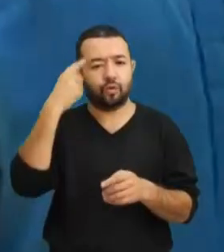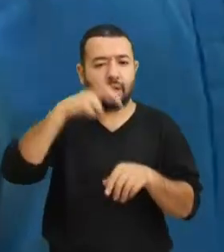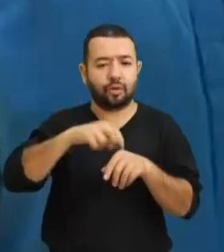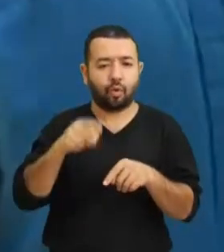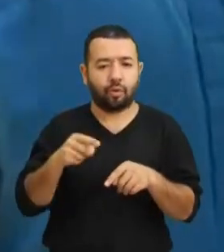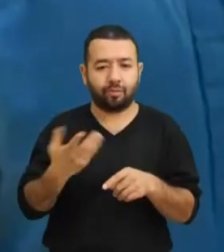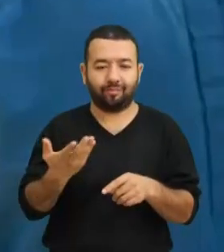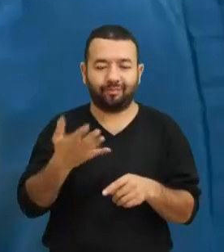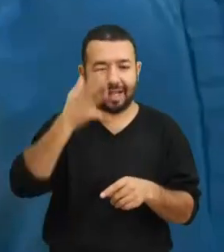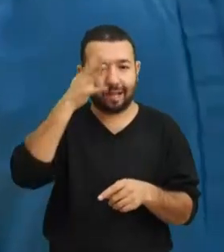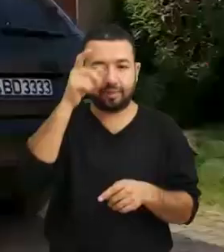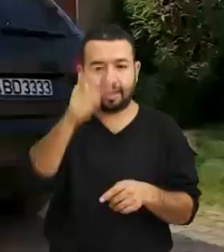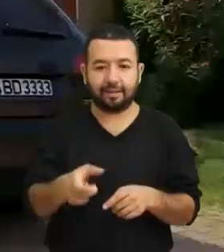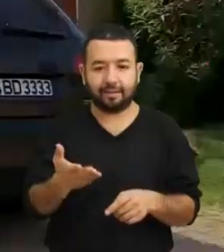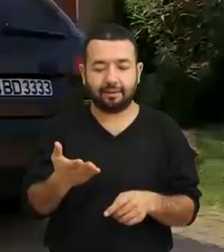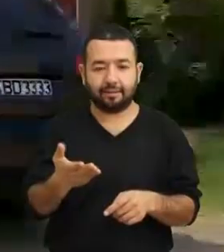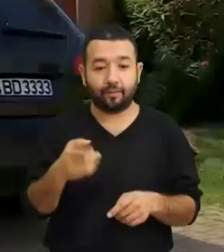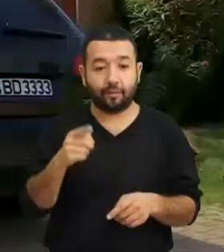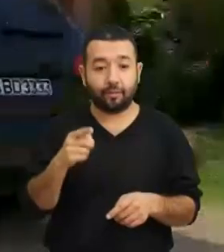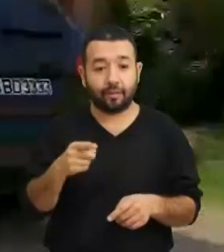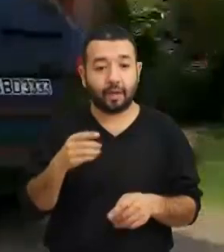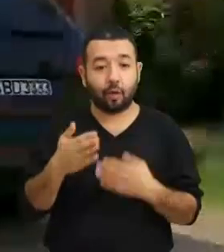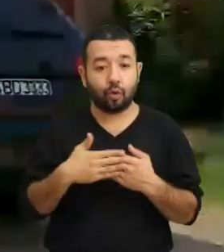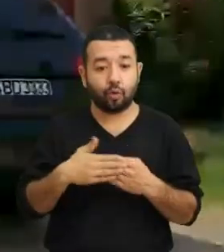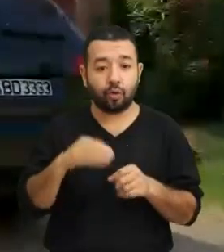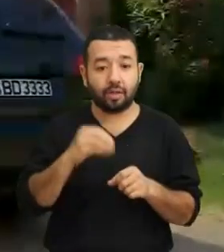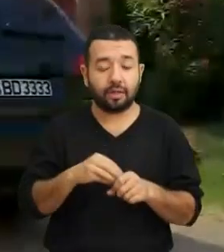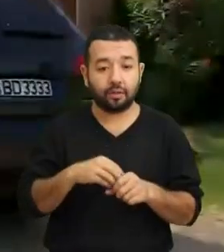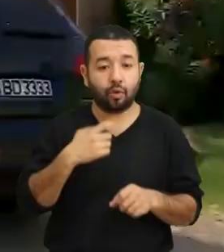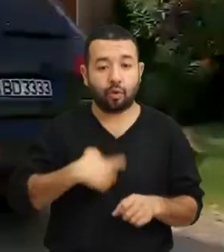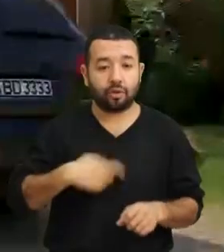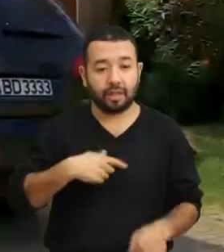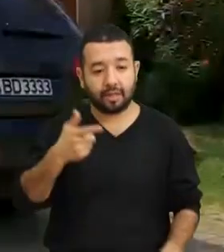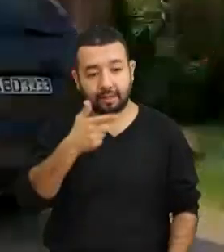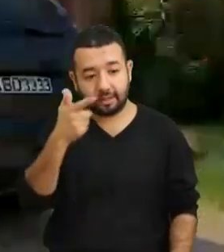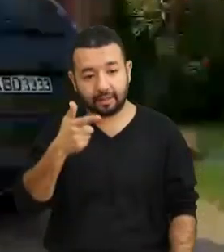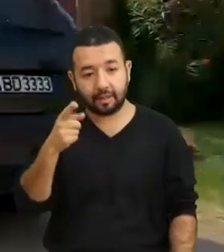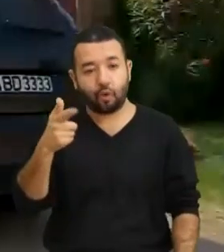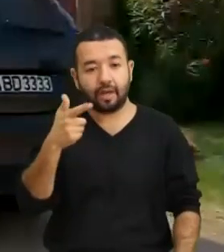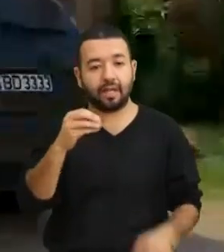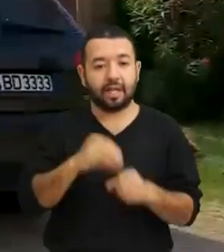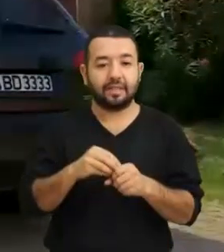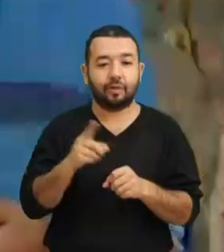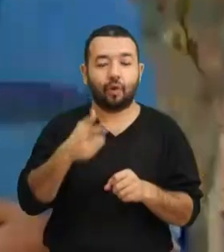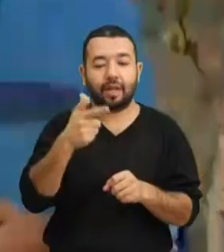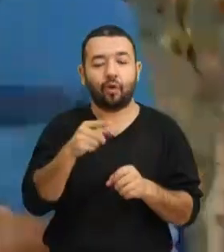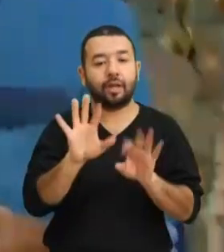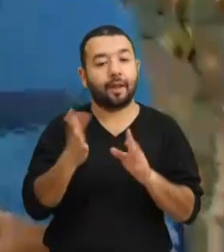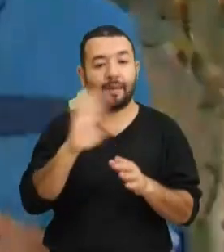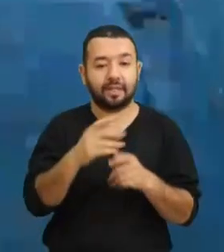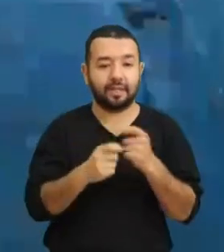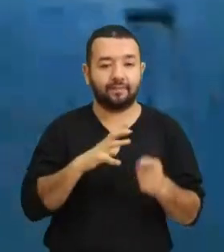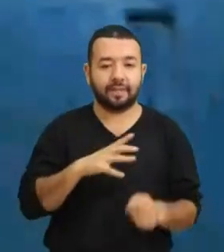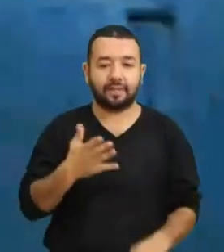Vallahi bazen çok savuruyorsunuz ya. Sırf o düğünlerdeki özel anları kaydetmek için çalışmaz ki o kameralar. Ya?